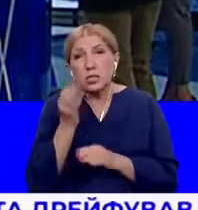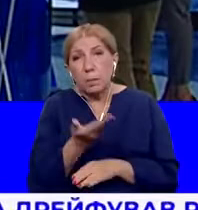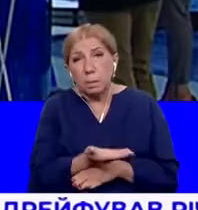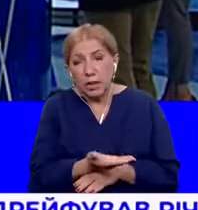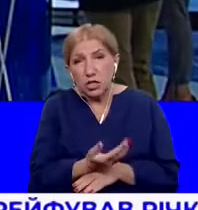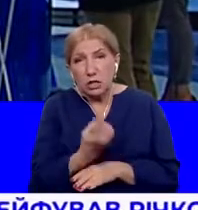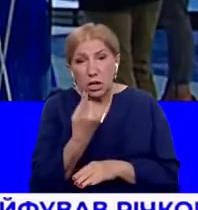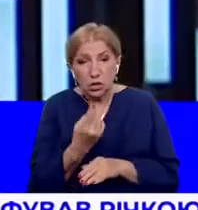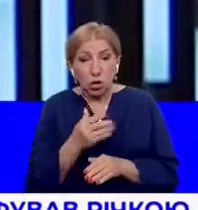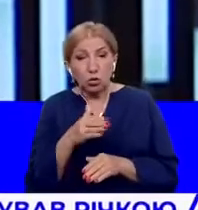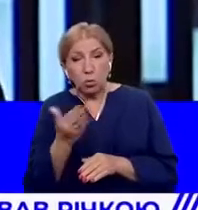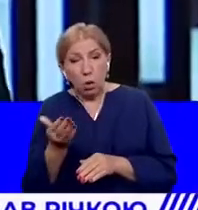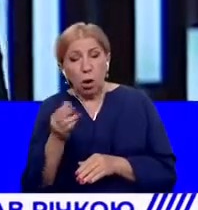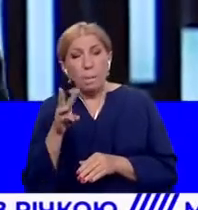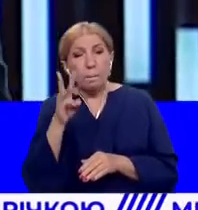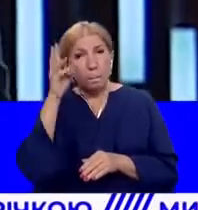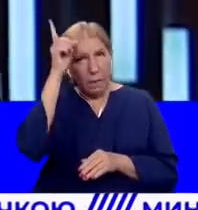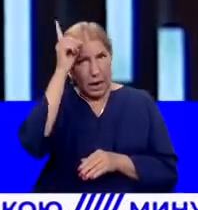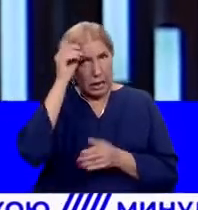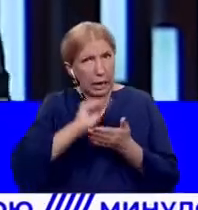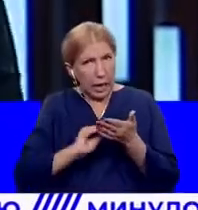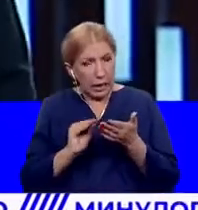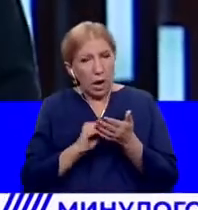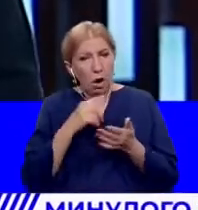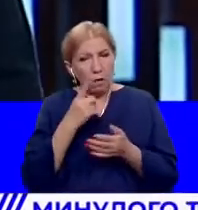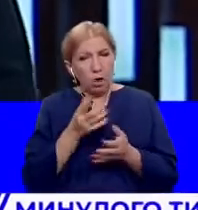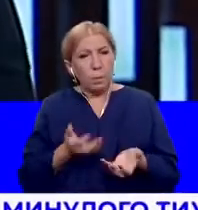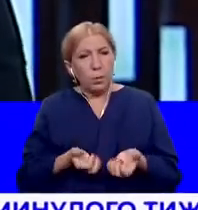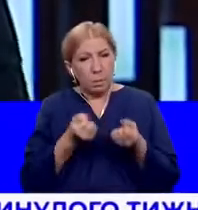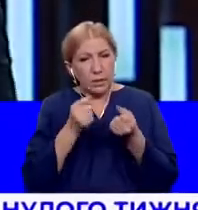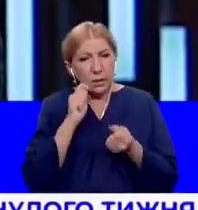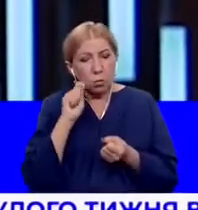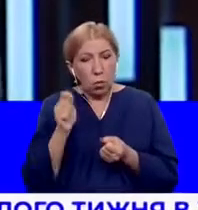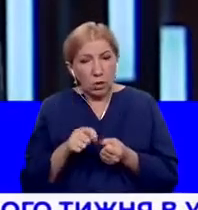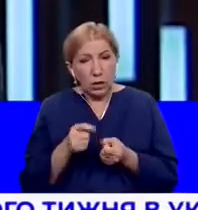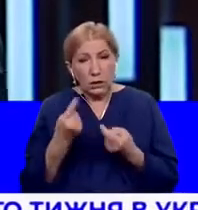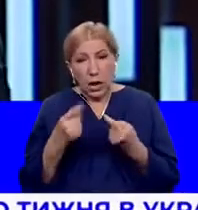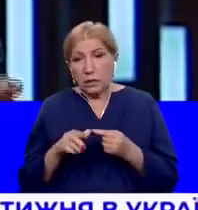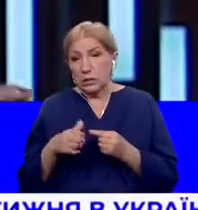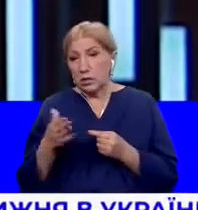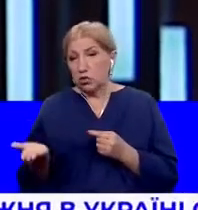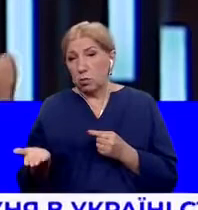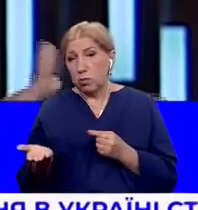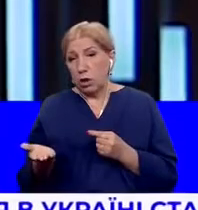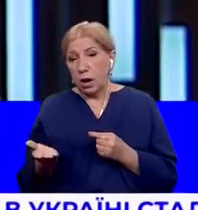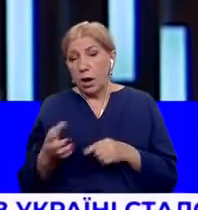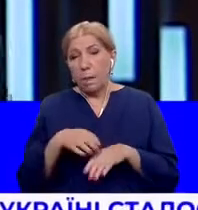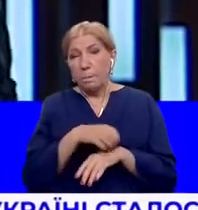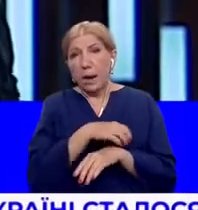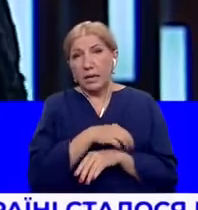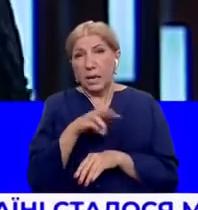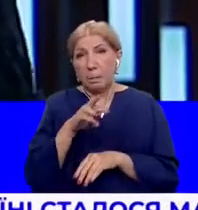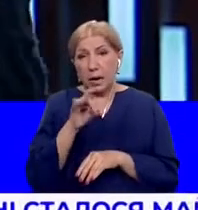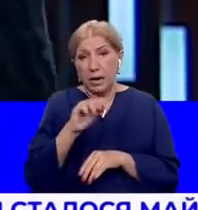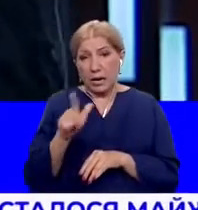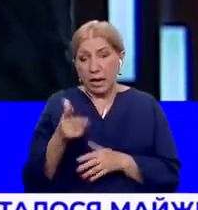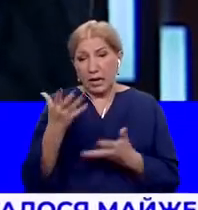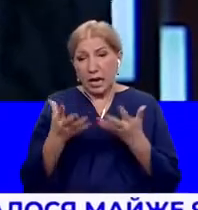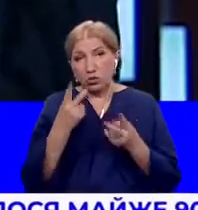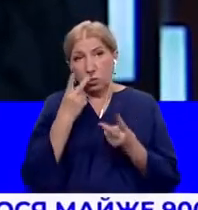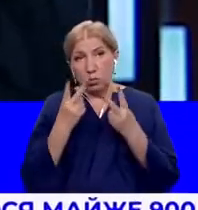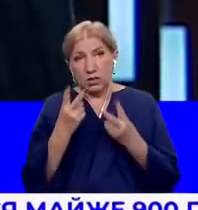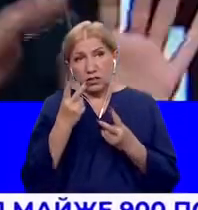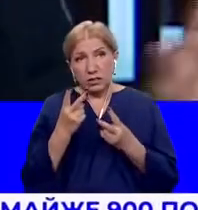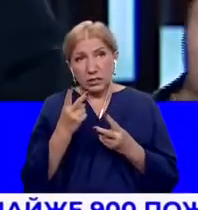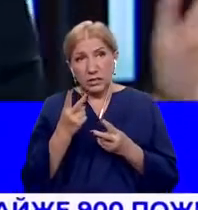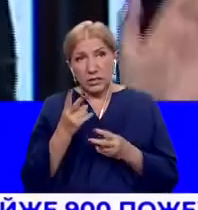одного боку, Меркель в кожному виступі говорить про підтримку України. З іншого боку, партія Меркель, знову ж таки, якщо подивитися,